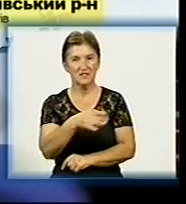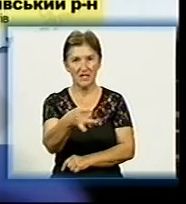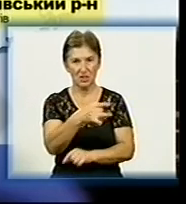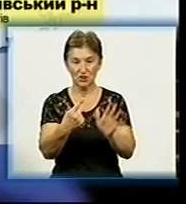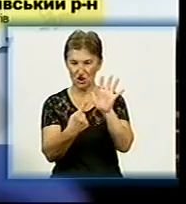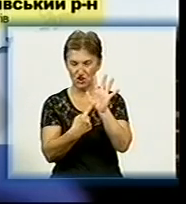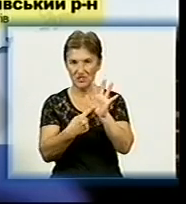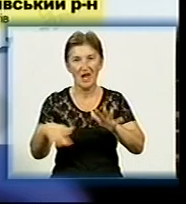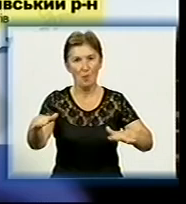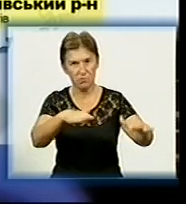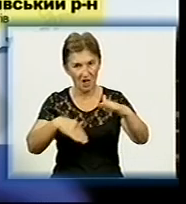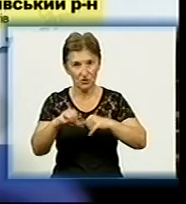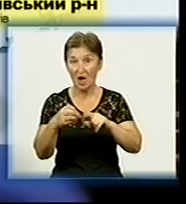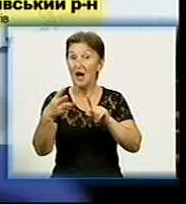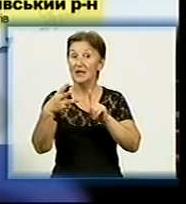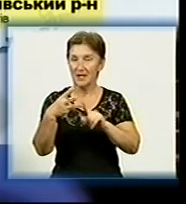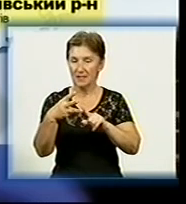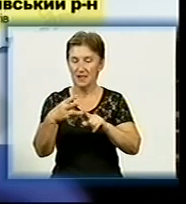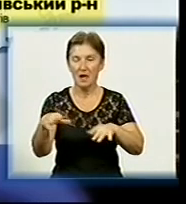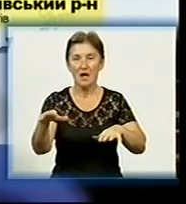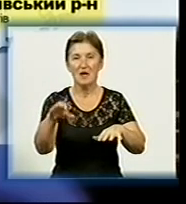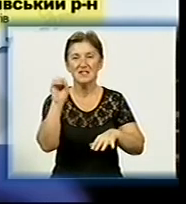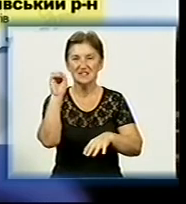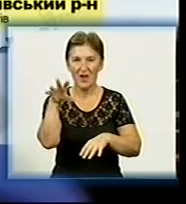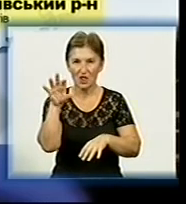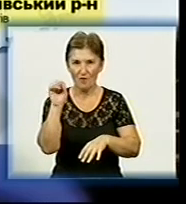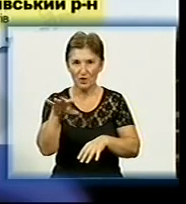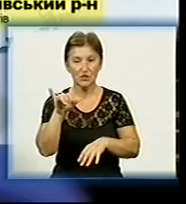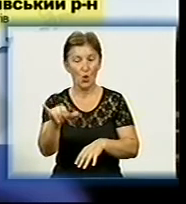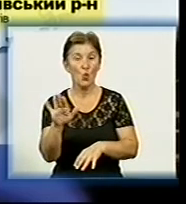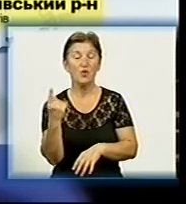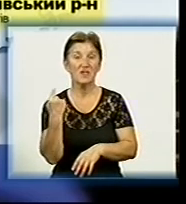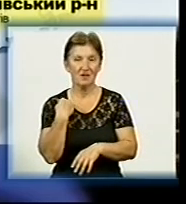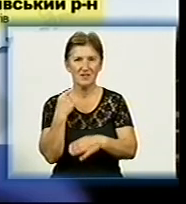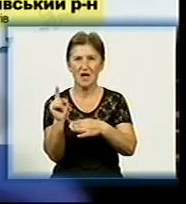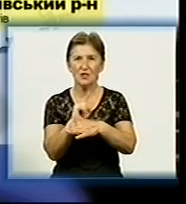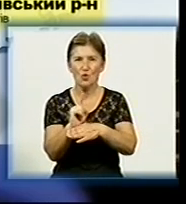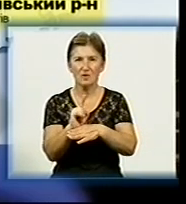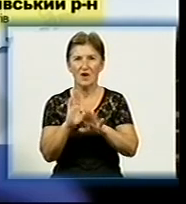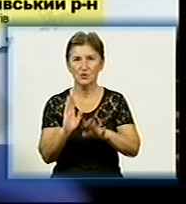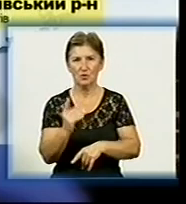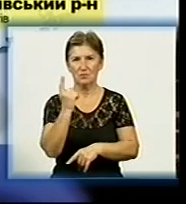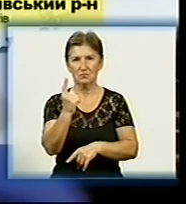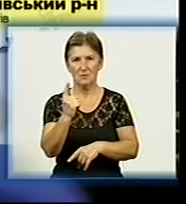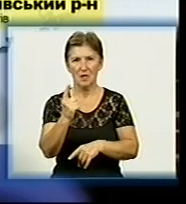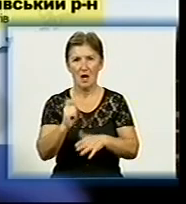пляжів. На третьому – Світловодський із 2 зонами відпочинку. У Кіровограді нормам відповідає лише база